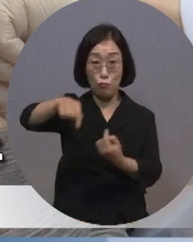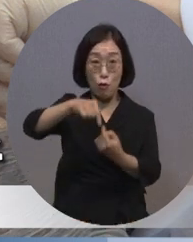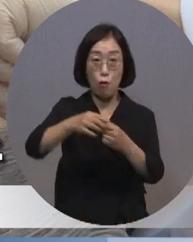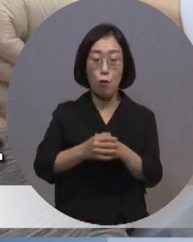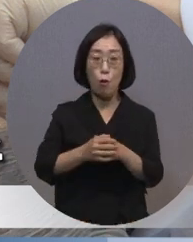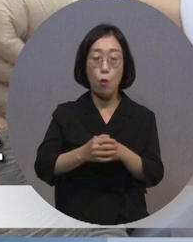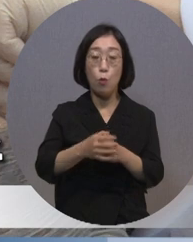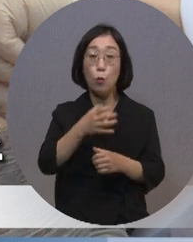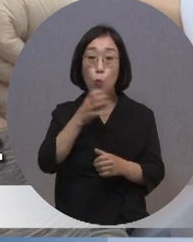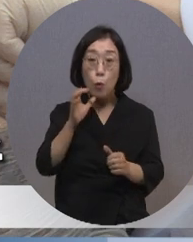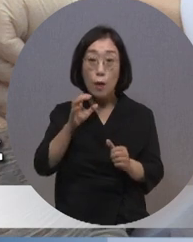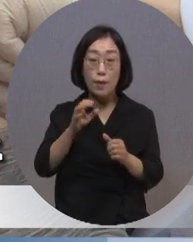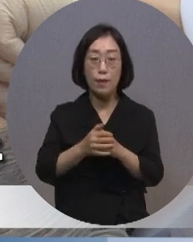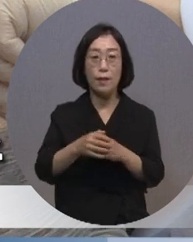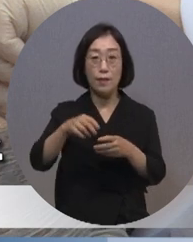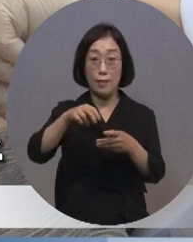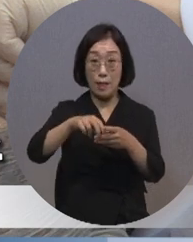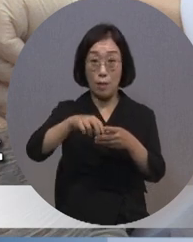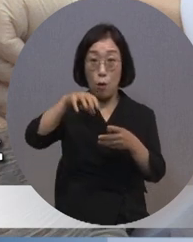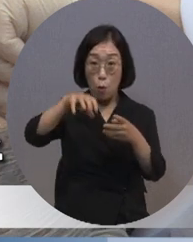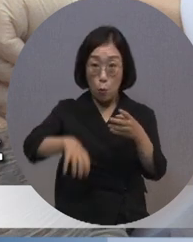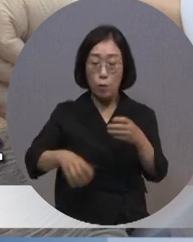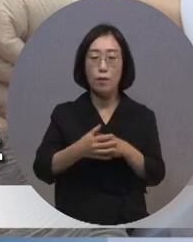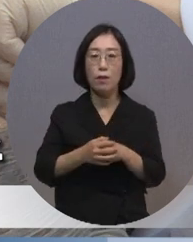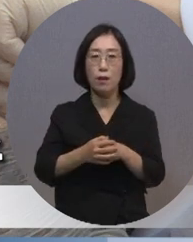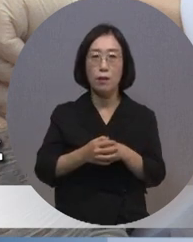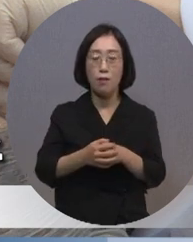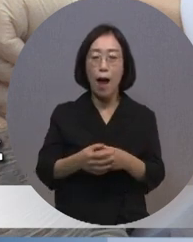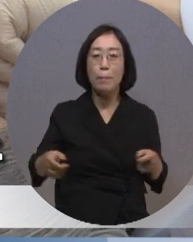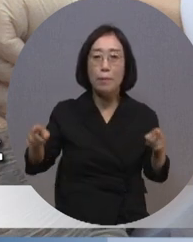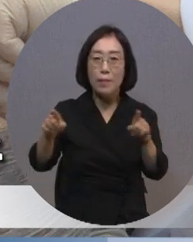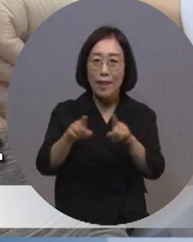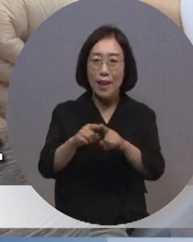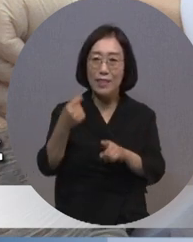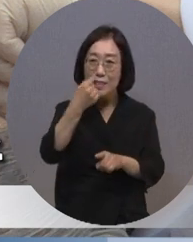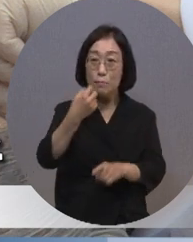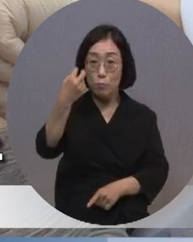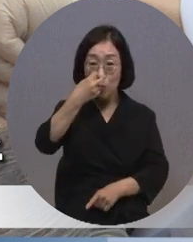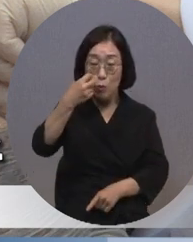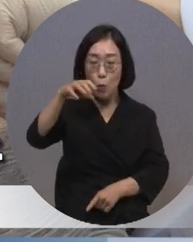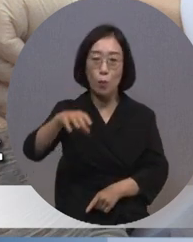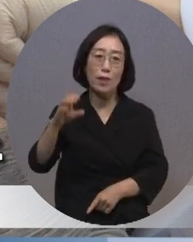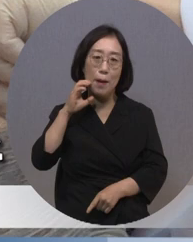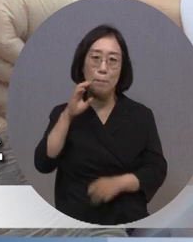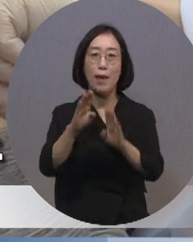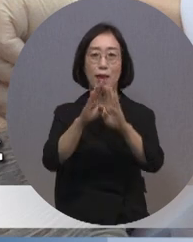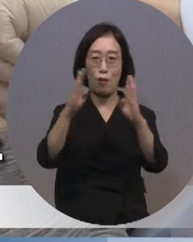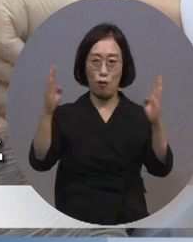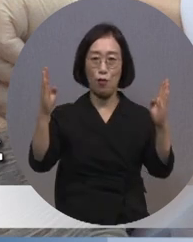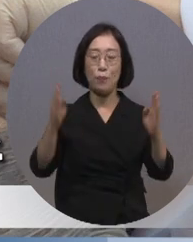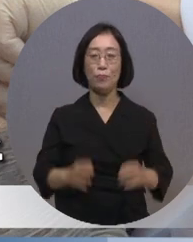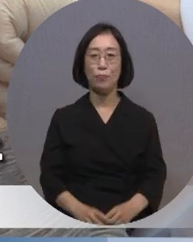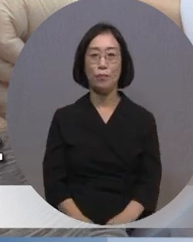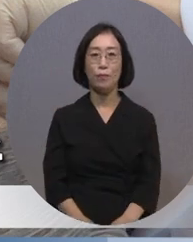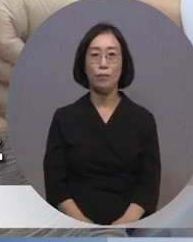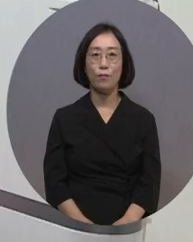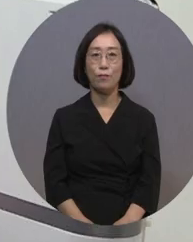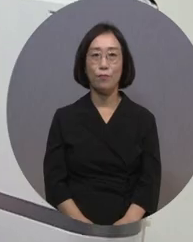센터에 구강 보건실을 갖춘 치매 동행 카페가 문을 열었습니다 정유정 기자